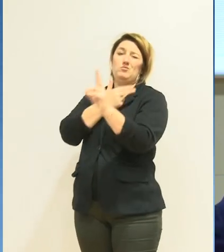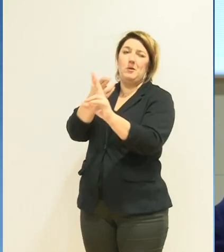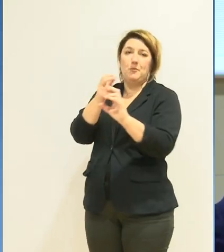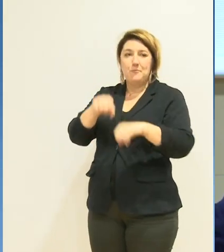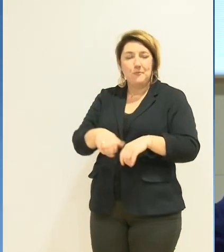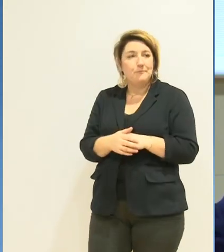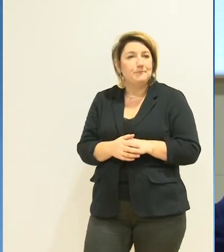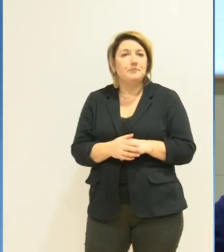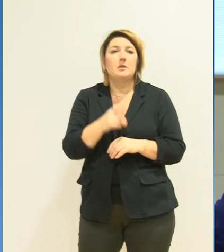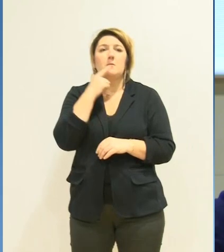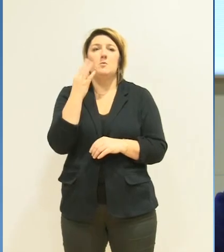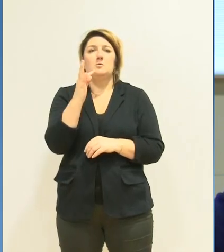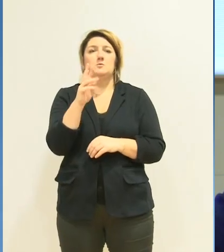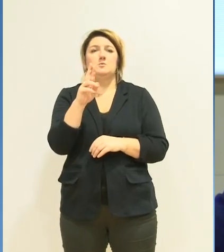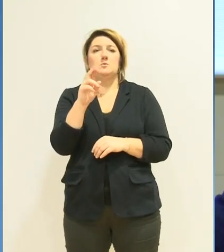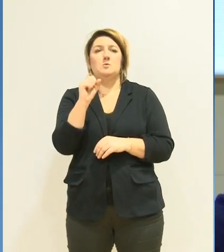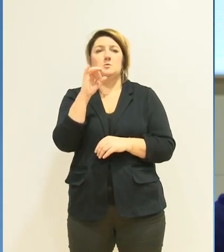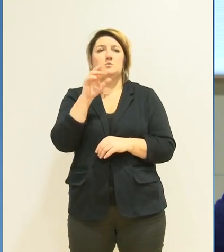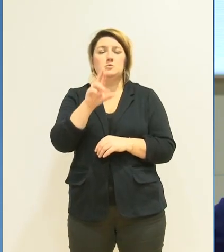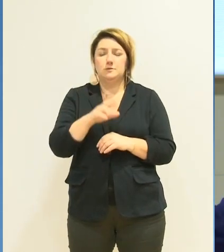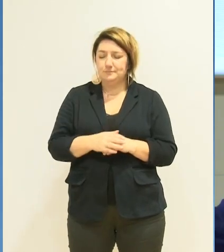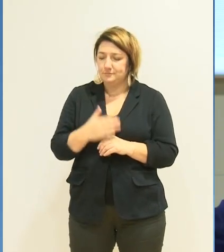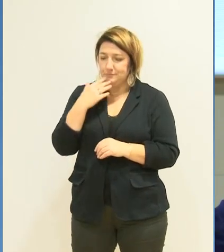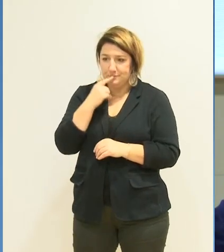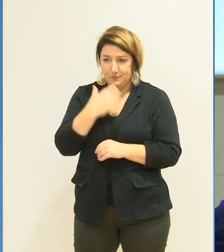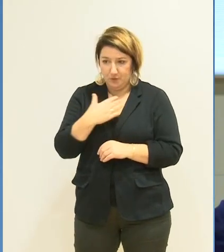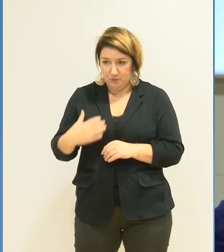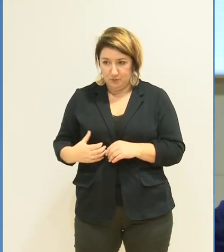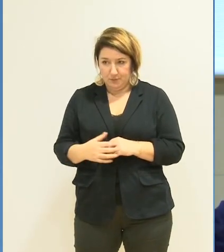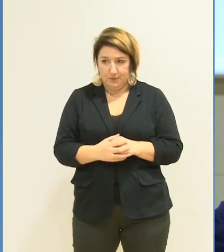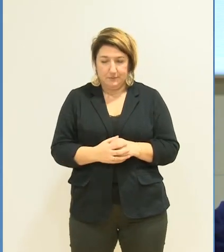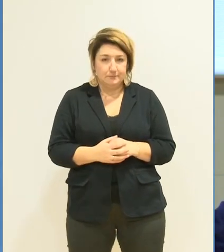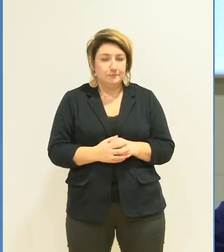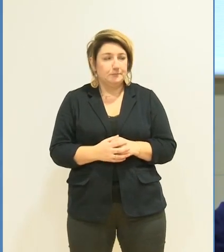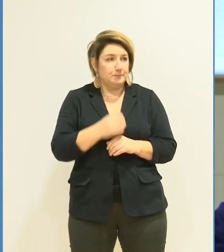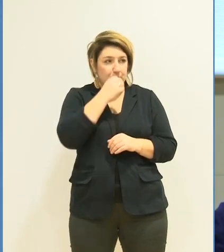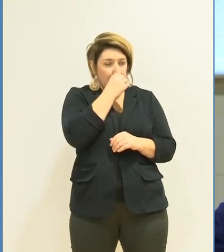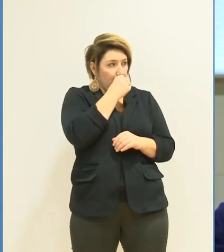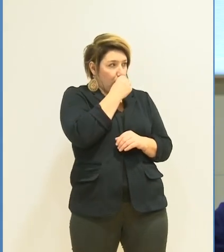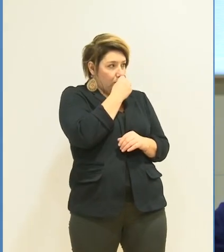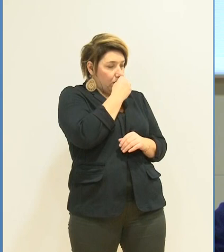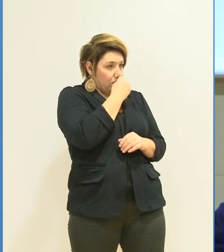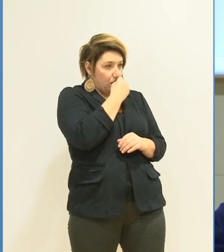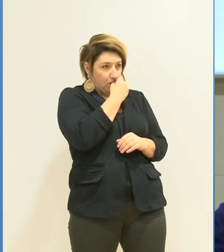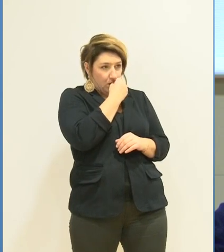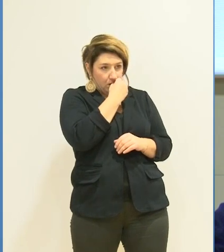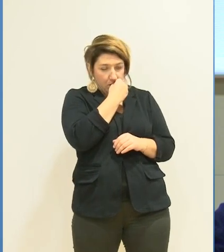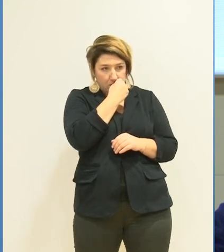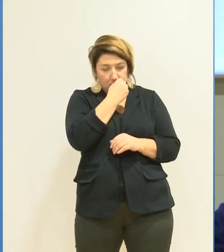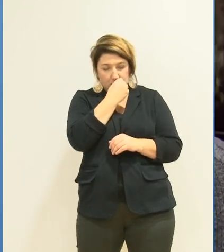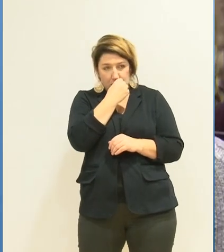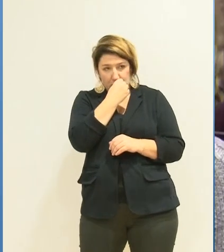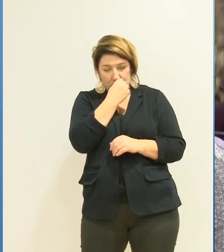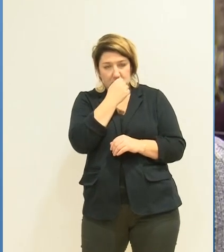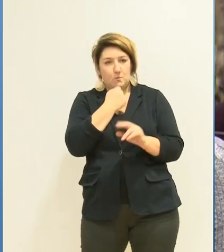tu cher merci monsieur le maire donc ma réponse est double par rapport à